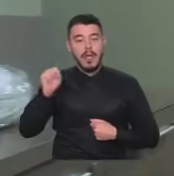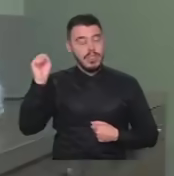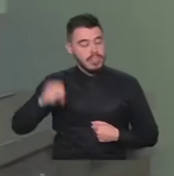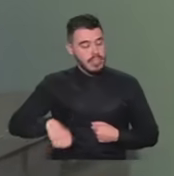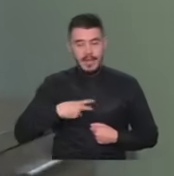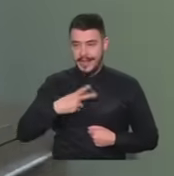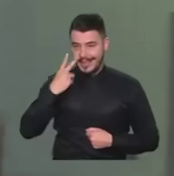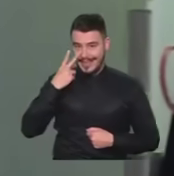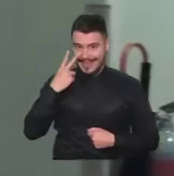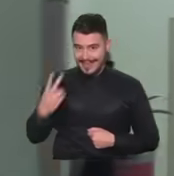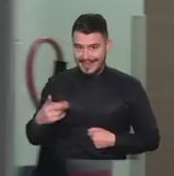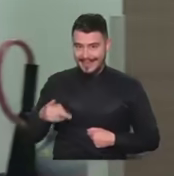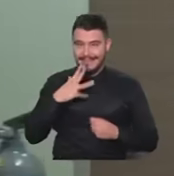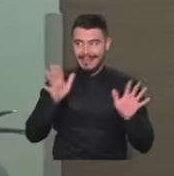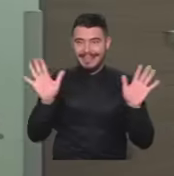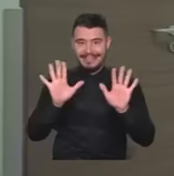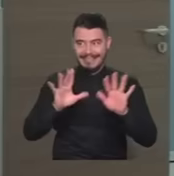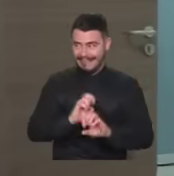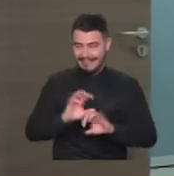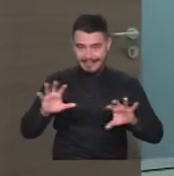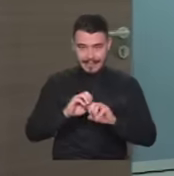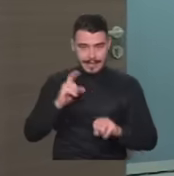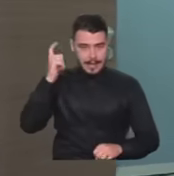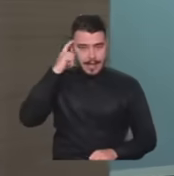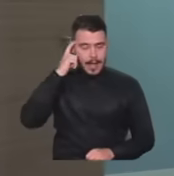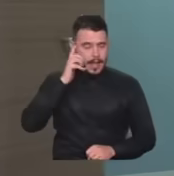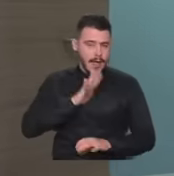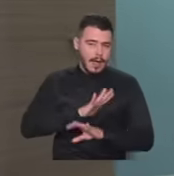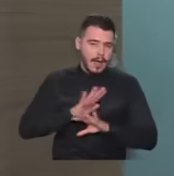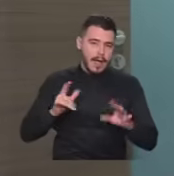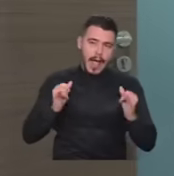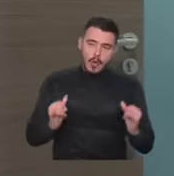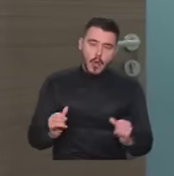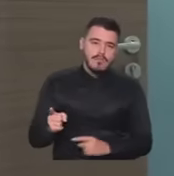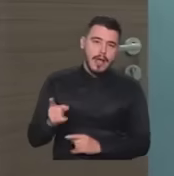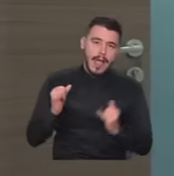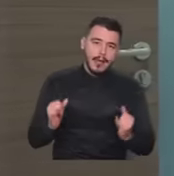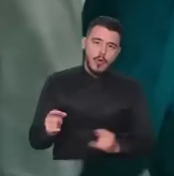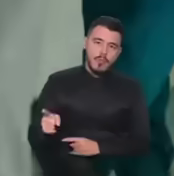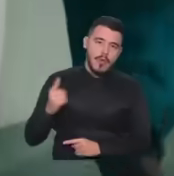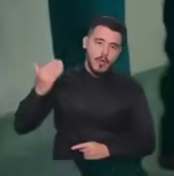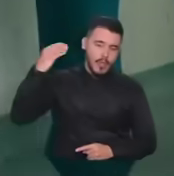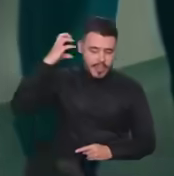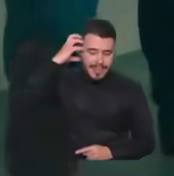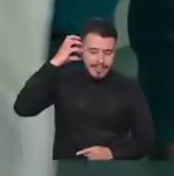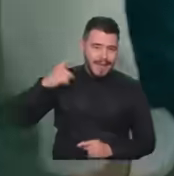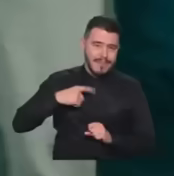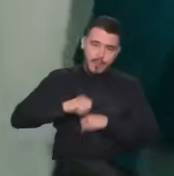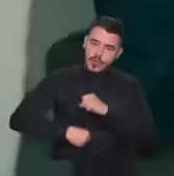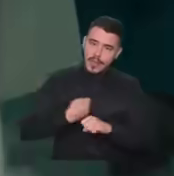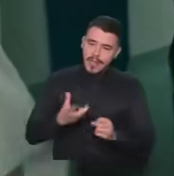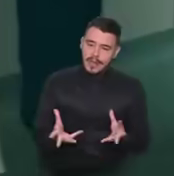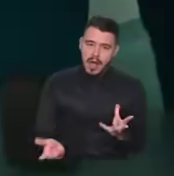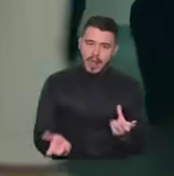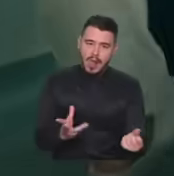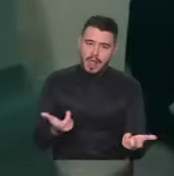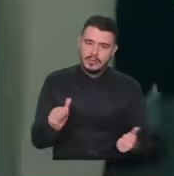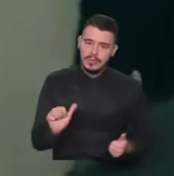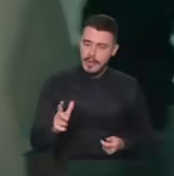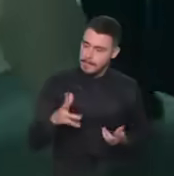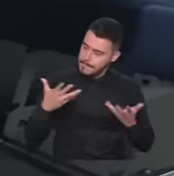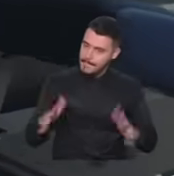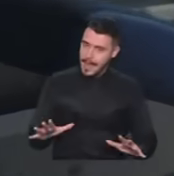λέω εντάξει. Συνεχίζει ακόμα να κάνει αυτό. Είναι στραμμένος ο άνθρωπος, είναι δηλαδή άρρωστος. Όπως καταγγέλει στο Live News η γυναίκα, η